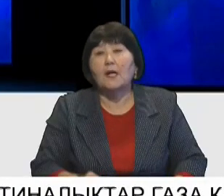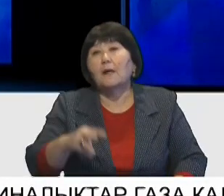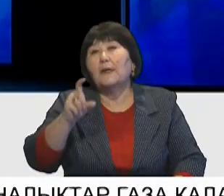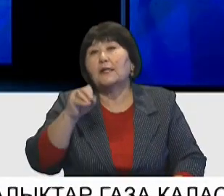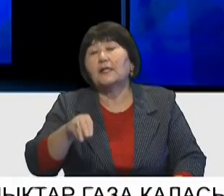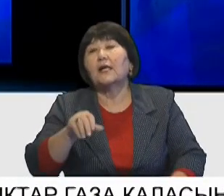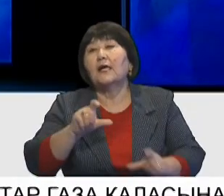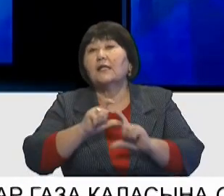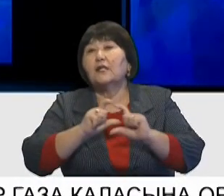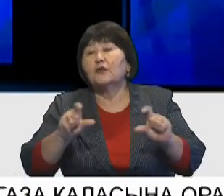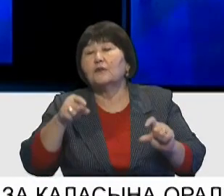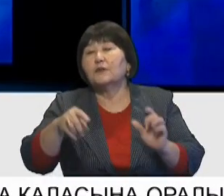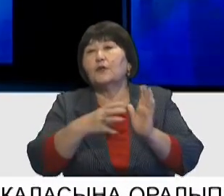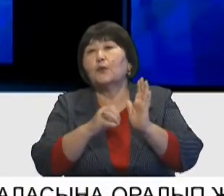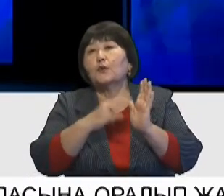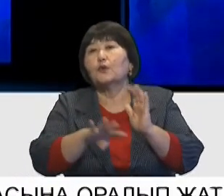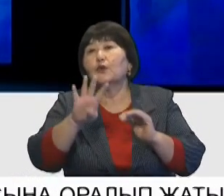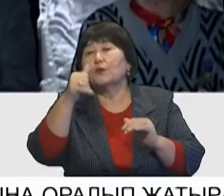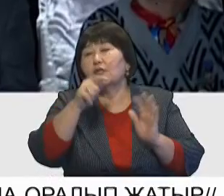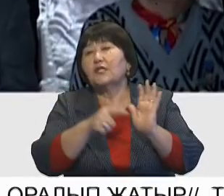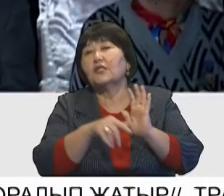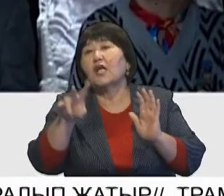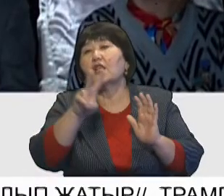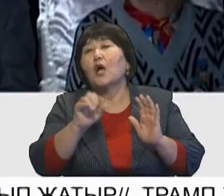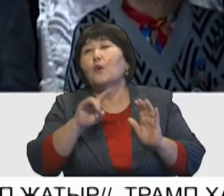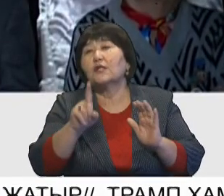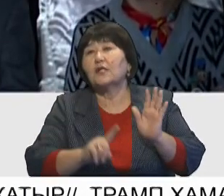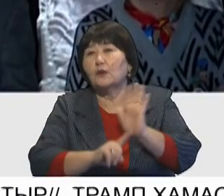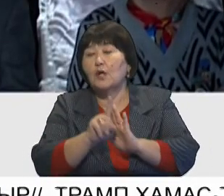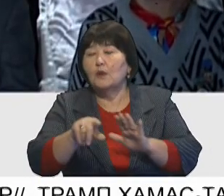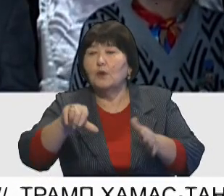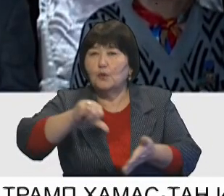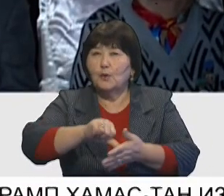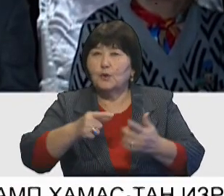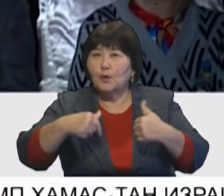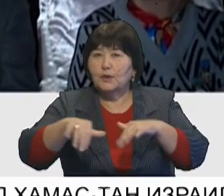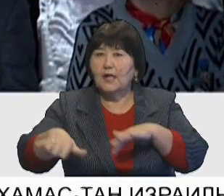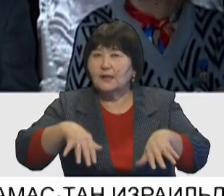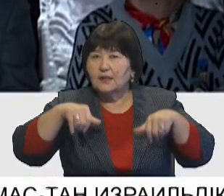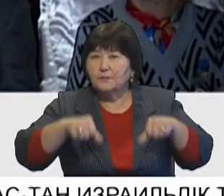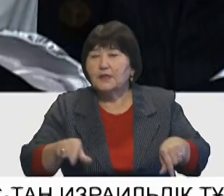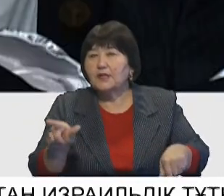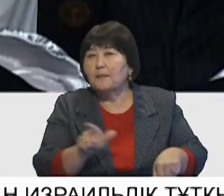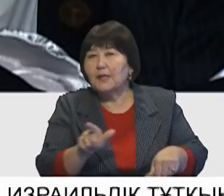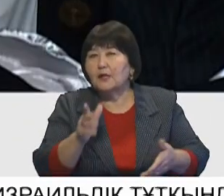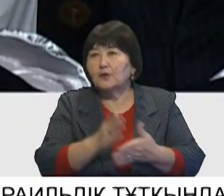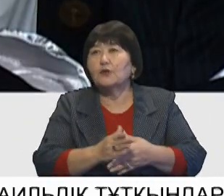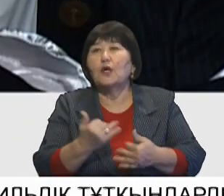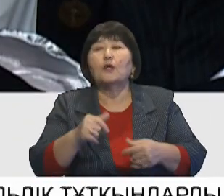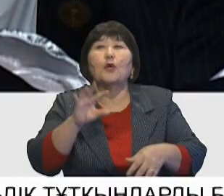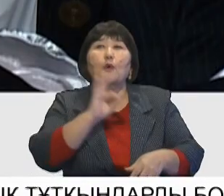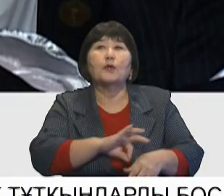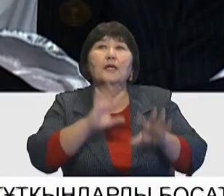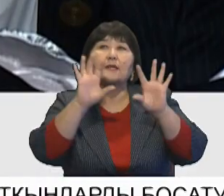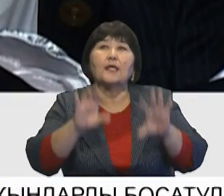Мәслихаттар институты 1994 жылдың 7 наурызында құрылды. Содан бері өкілетті орган атқарушы билікпен бірлесе отырып, қолданыстағы